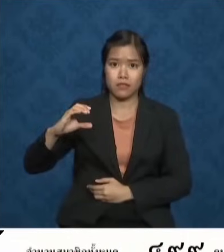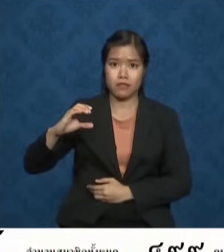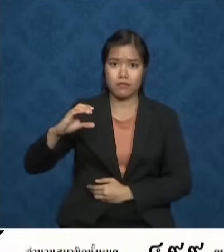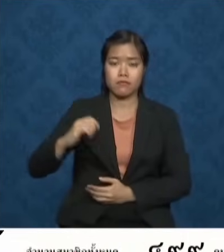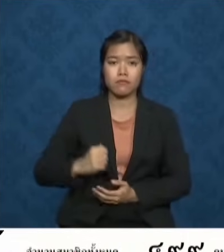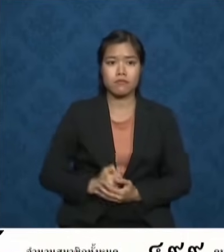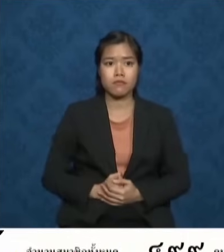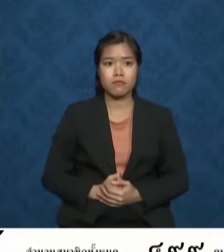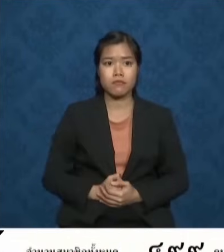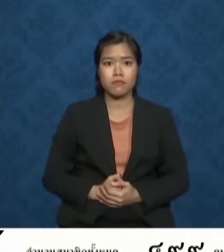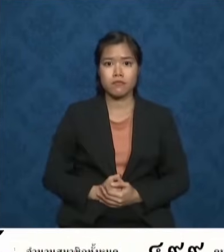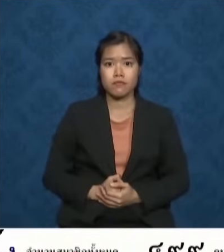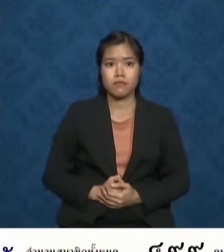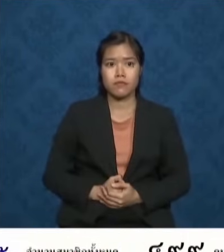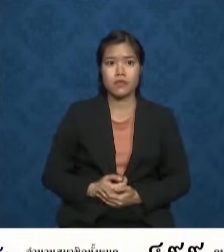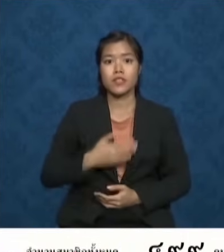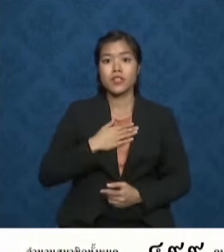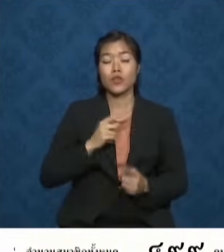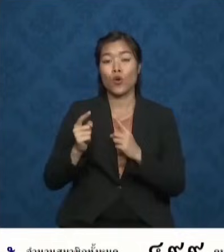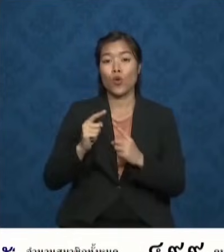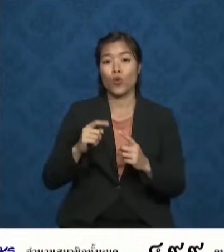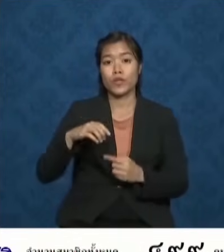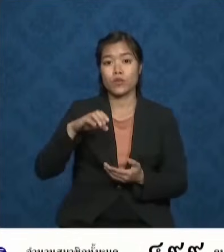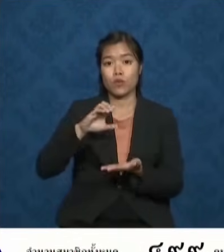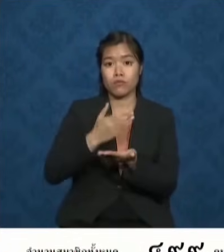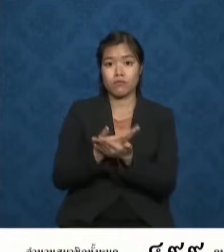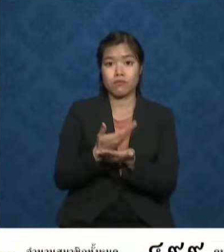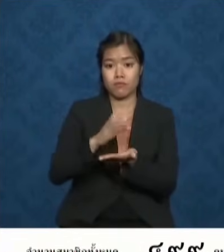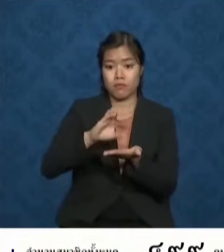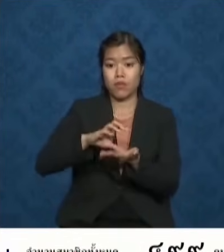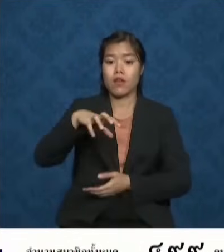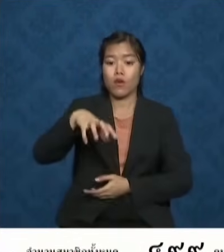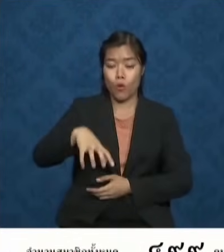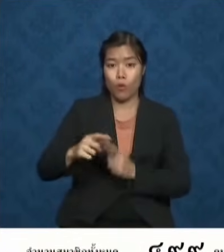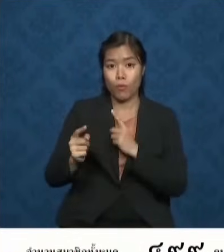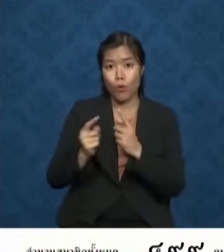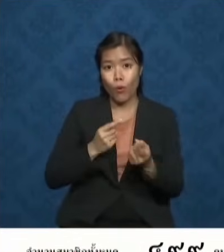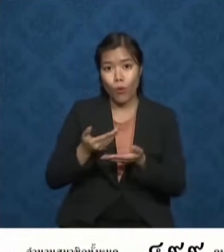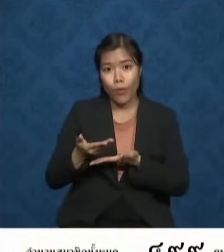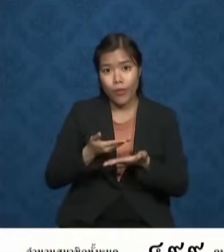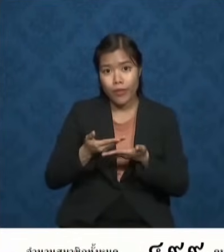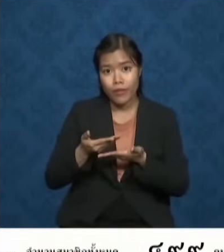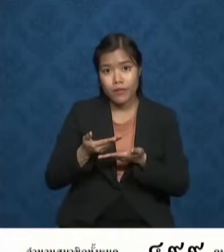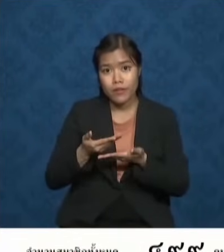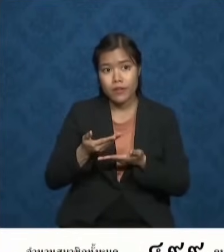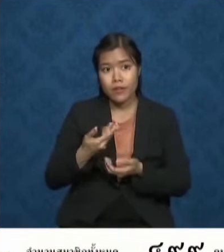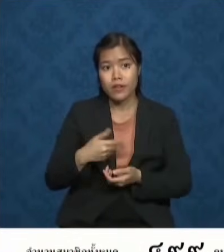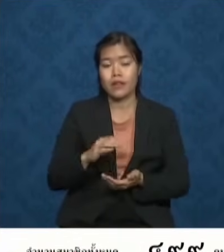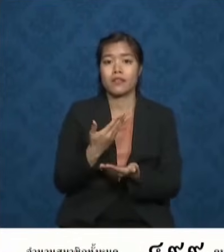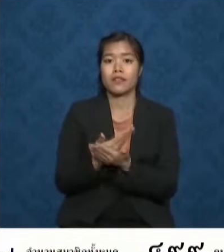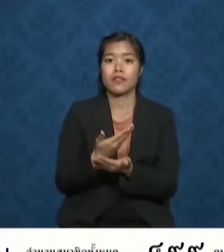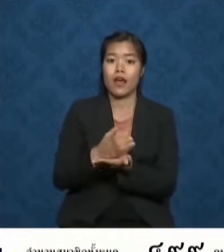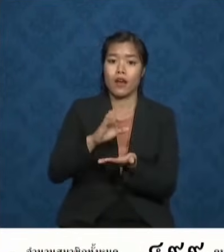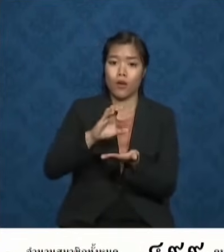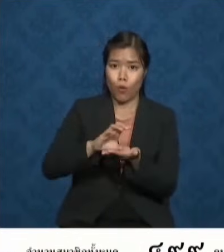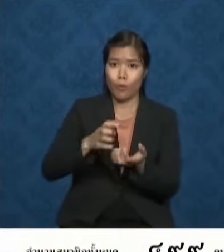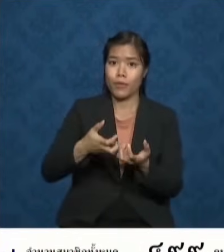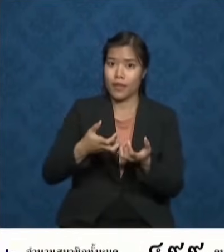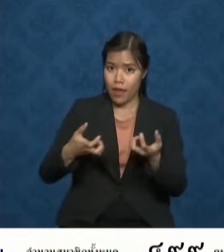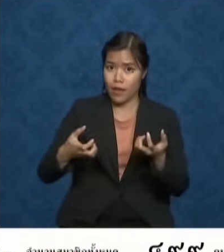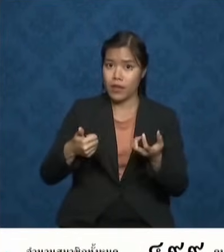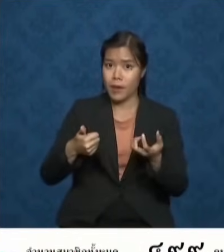คอผมก็คุยกับสำนักงบนี่อยู่นี่ผมบอกสำนักงบครับงบก้อนนี้แยก